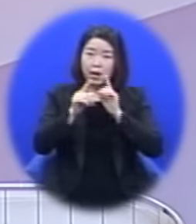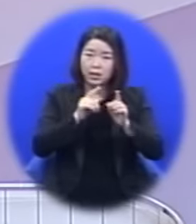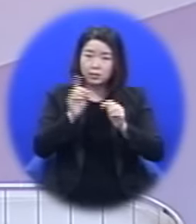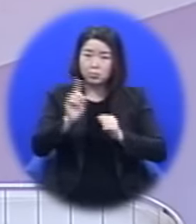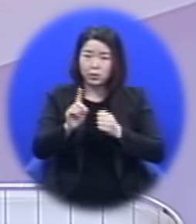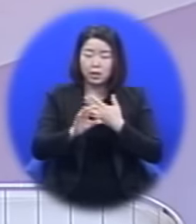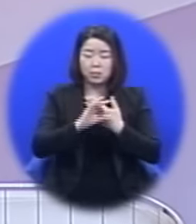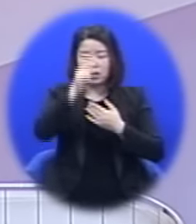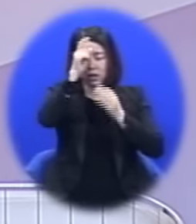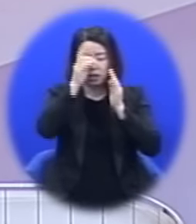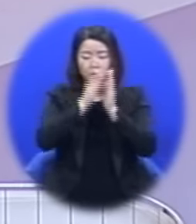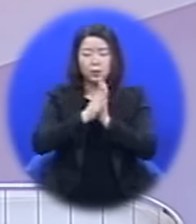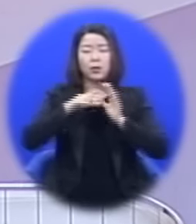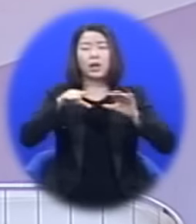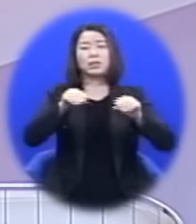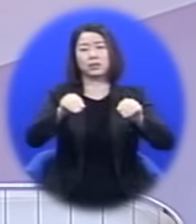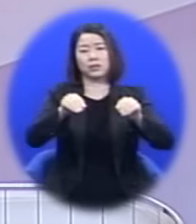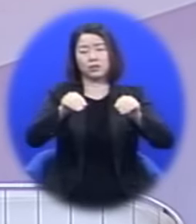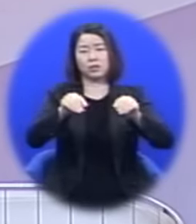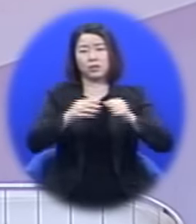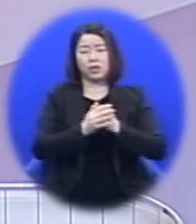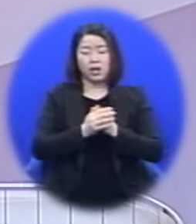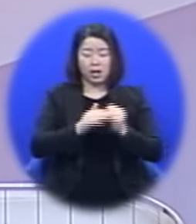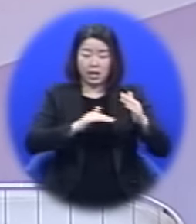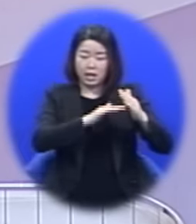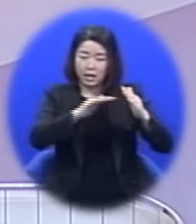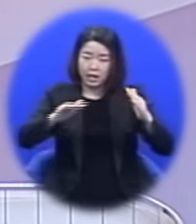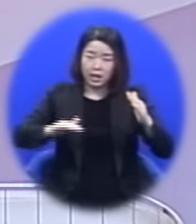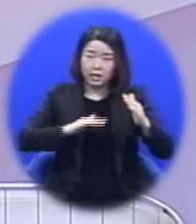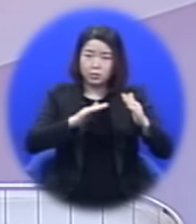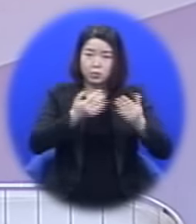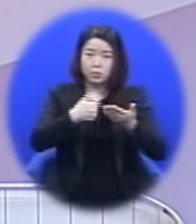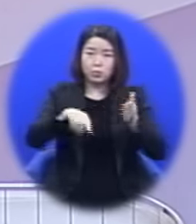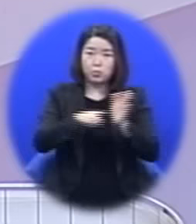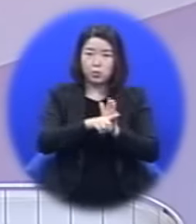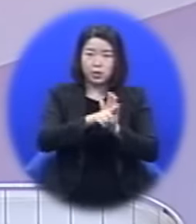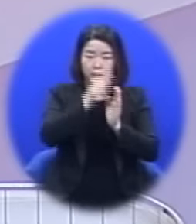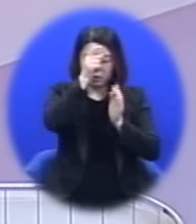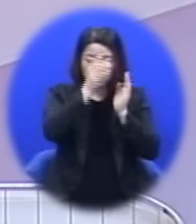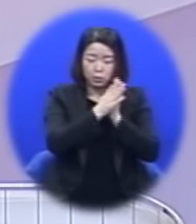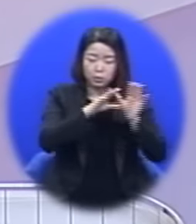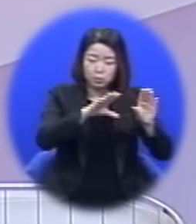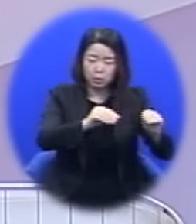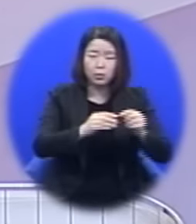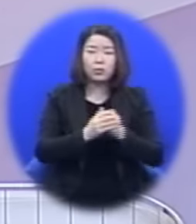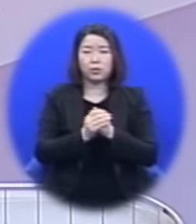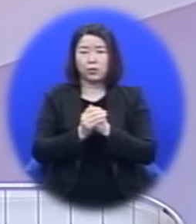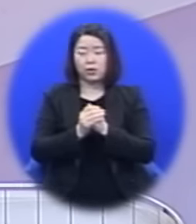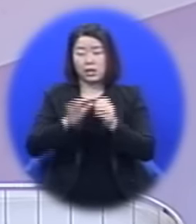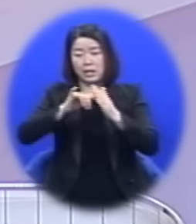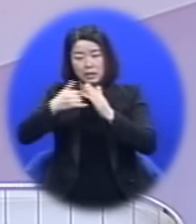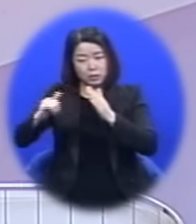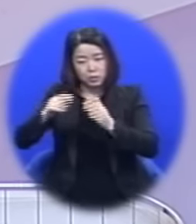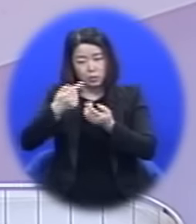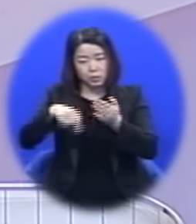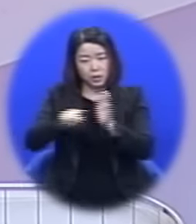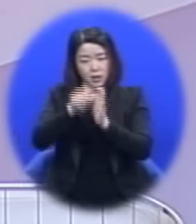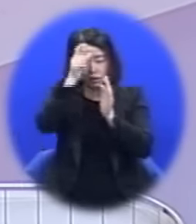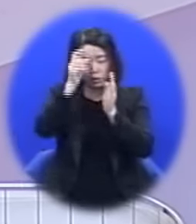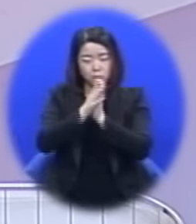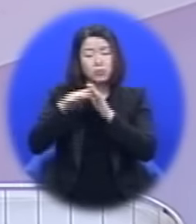거예요. 가족을 위한 기도도 그쳤고 가정을 위한 기도도 그쳤고